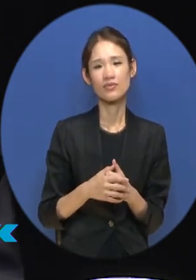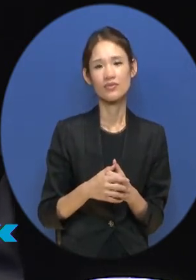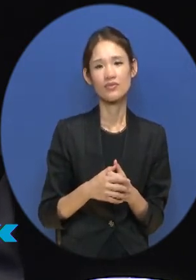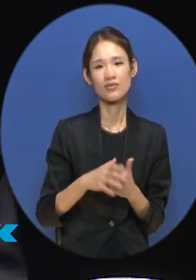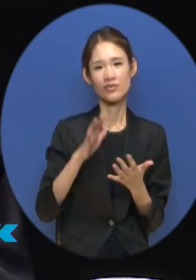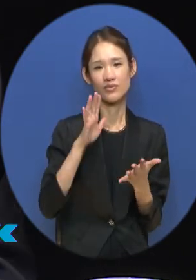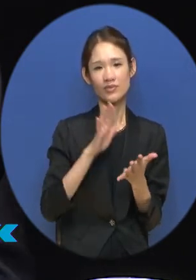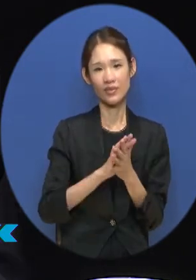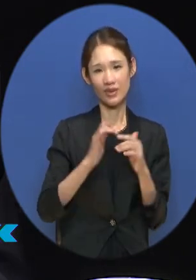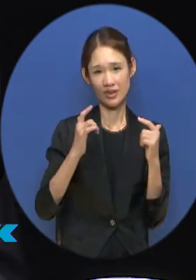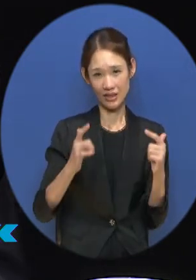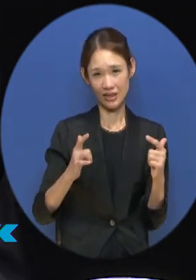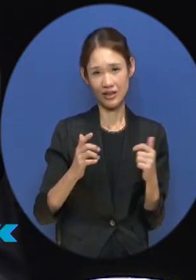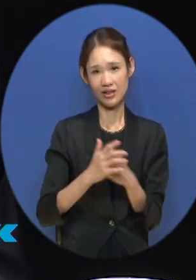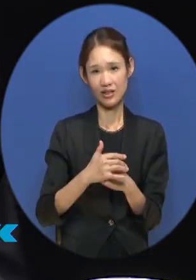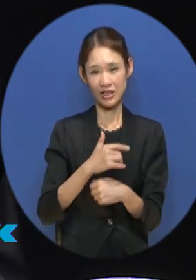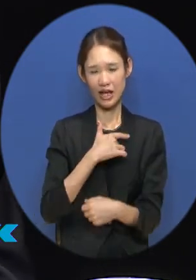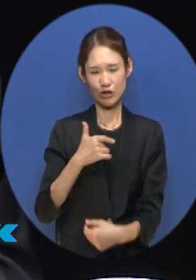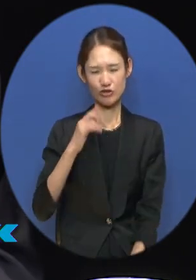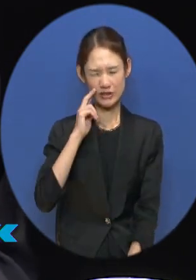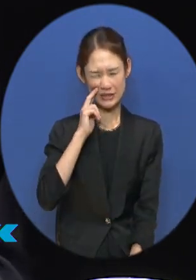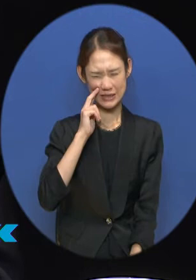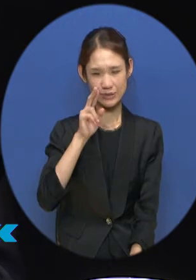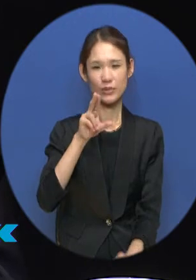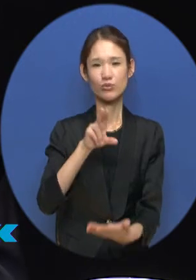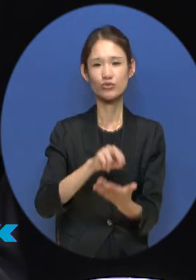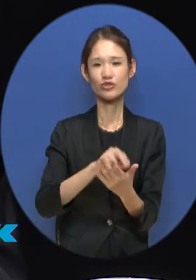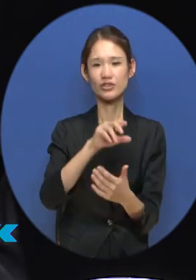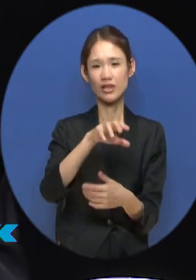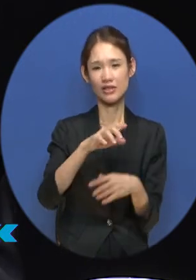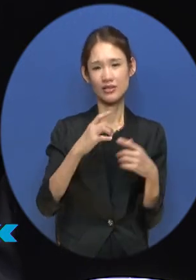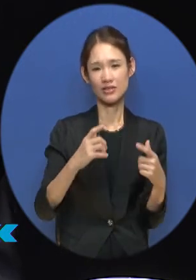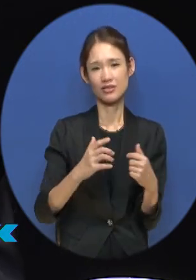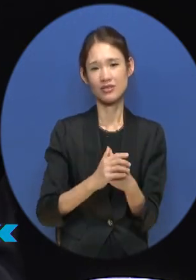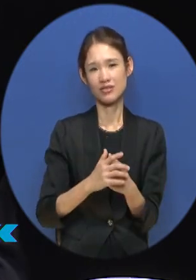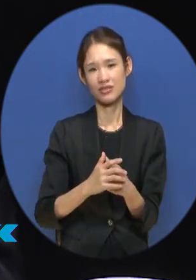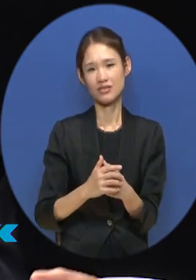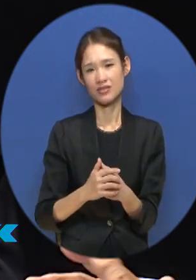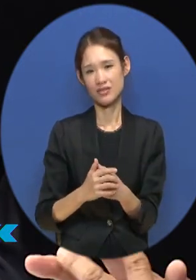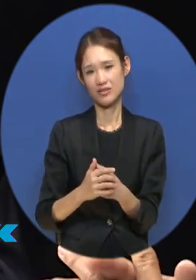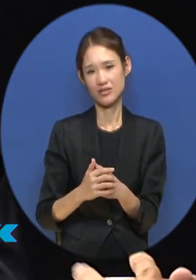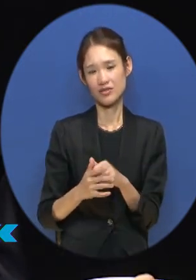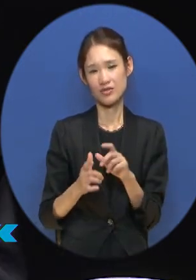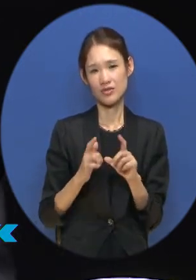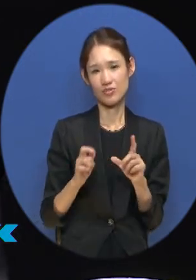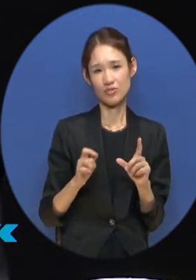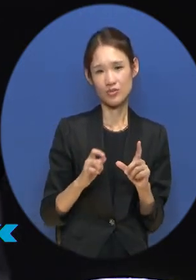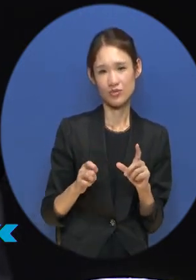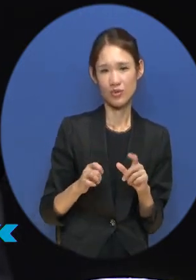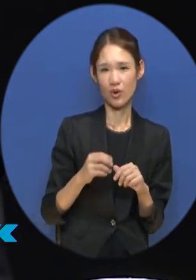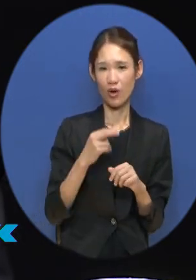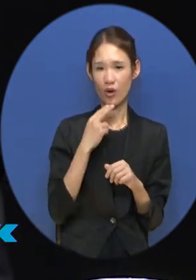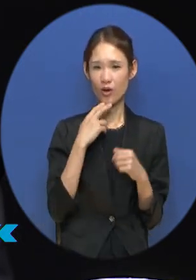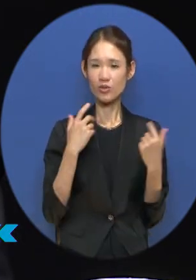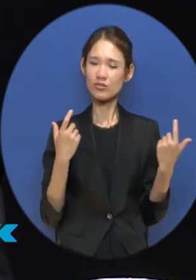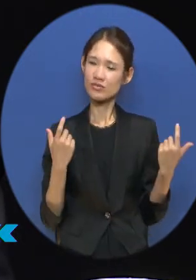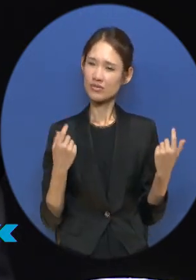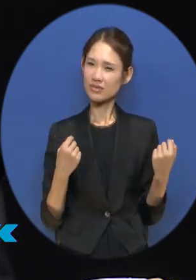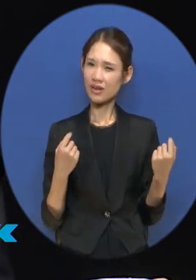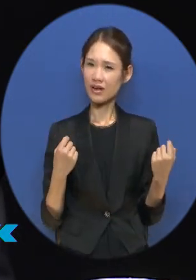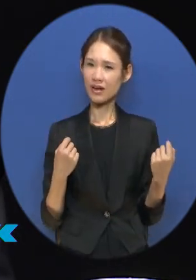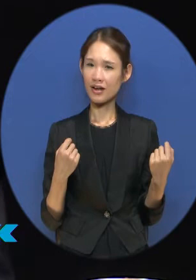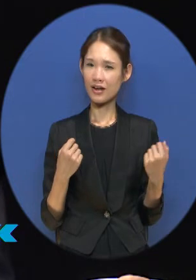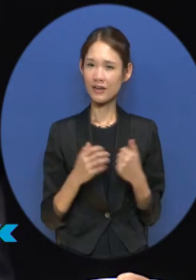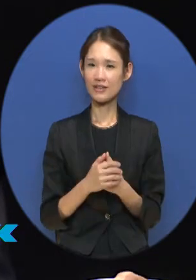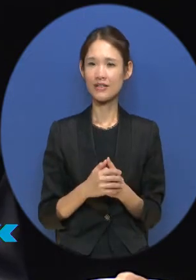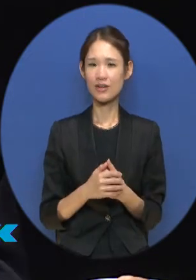제가 볼 때는 이제 핫스팟 지역 아주 문제가 되는 그런 지역들에 대해서만 좀 이런 부분들이 이제 가지